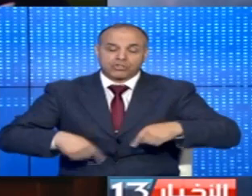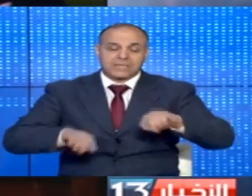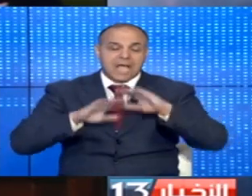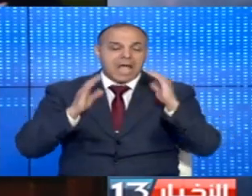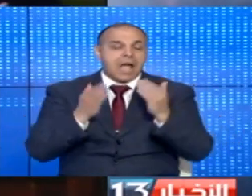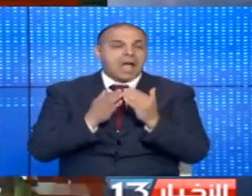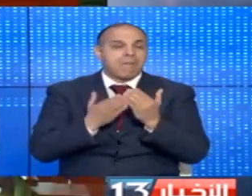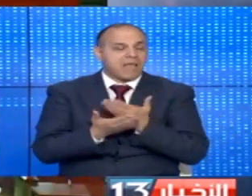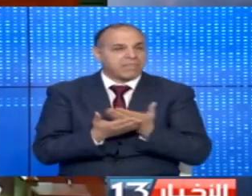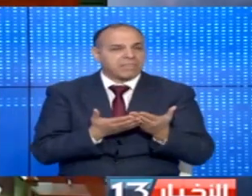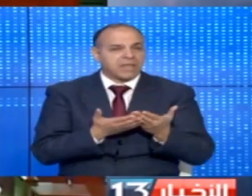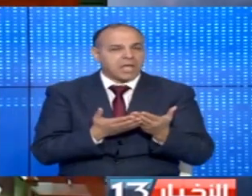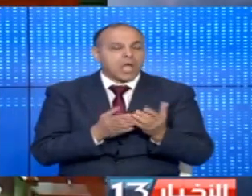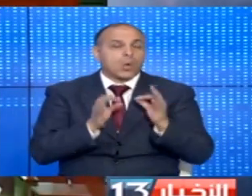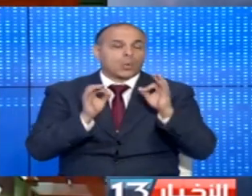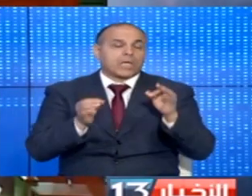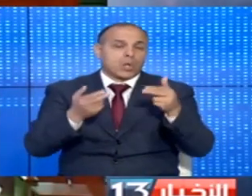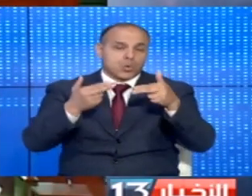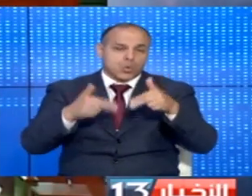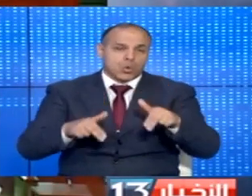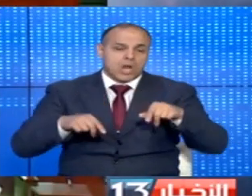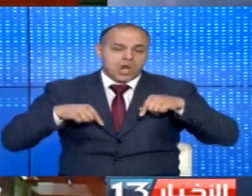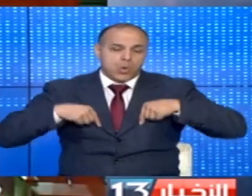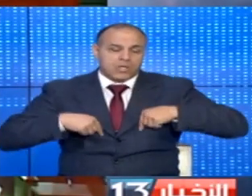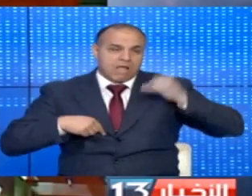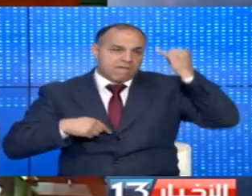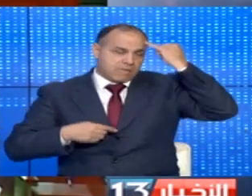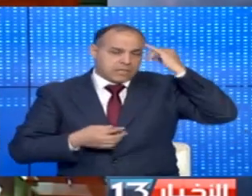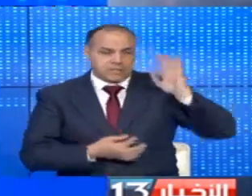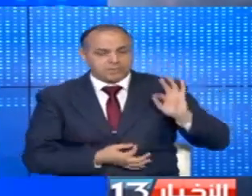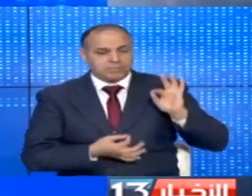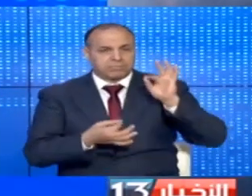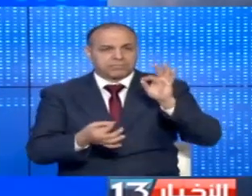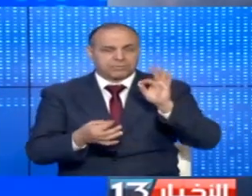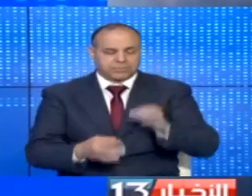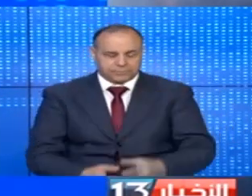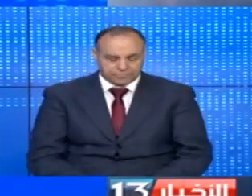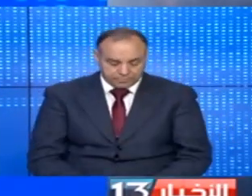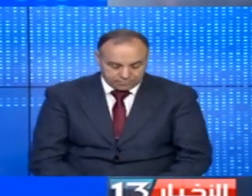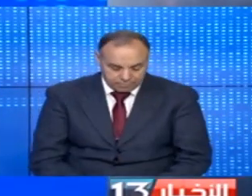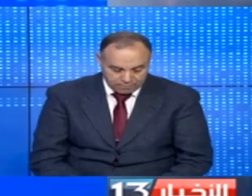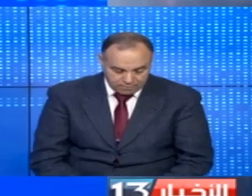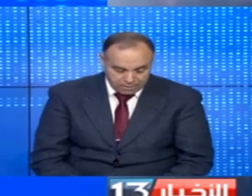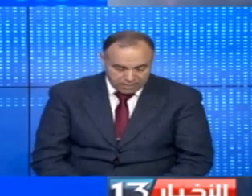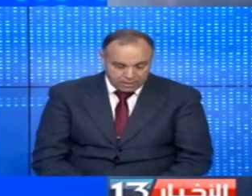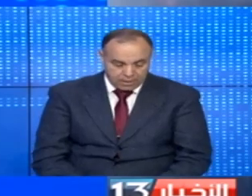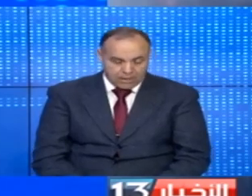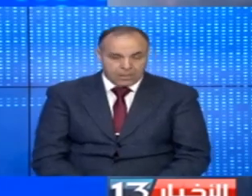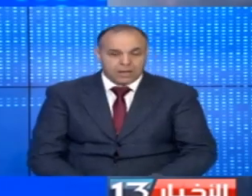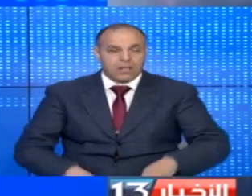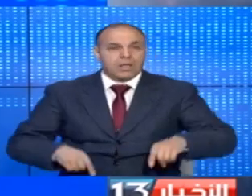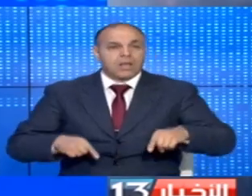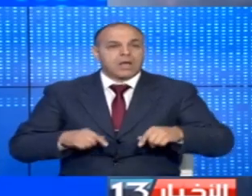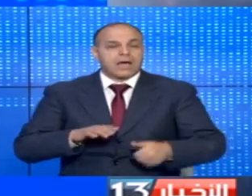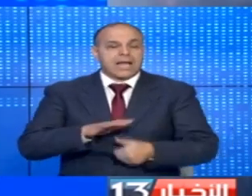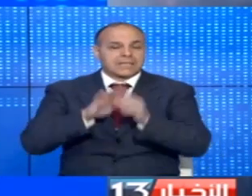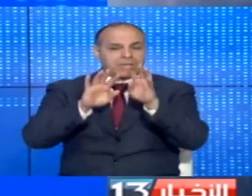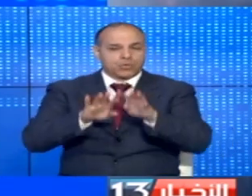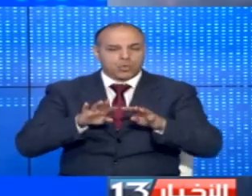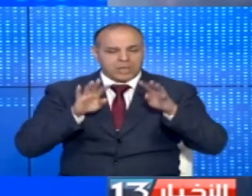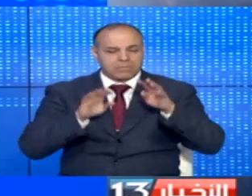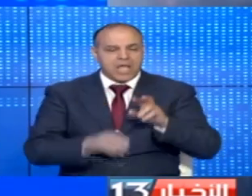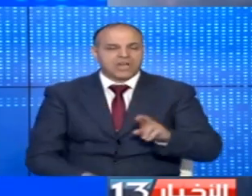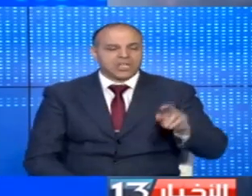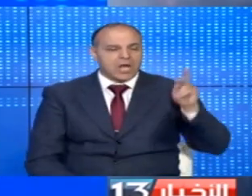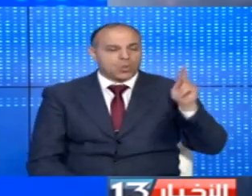لمنح الثقه من هدم في الحكومه المقترحه وكان رئيس مجلس ياوهاب